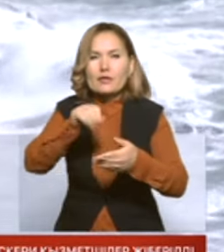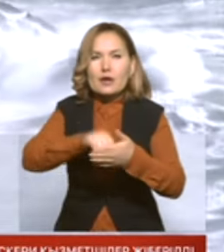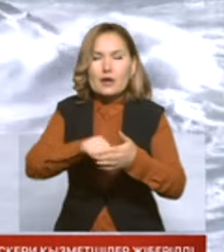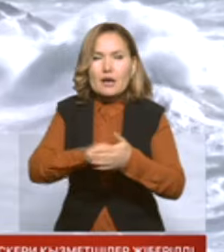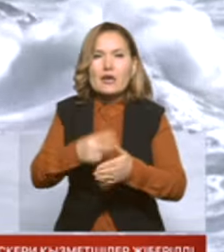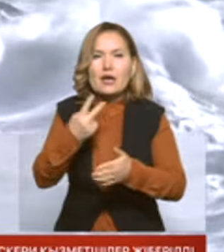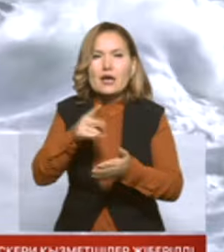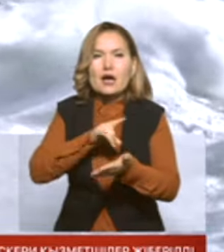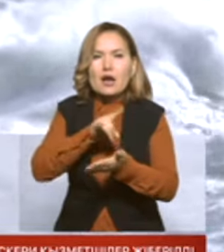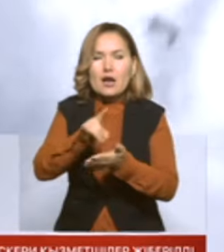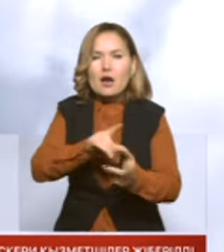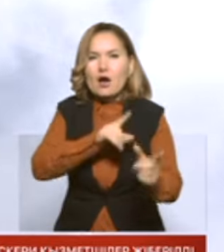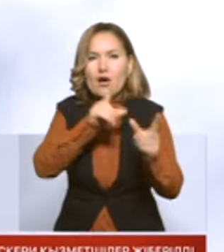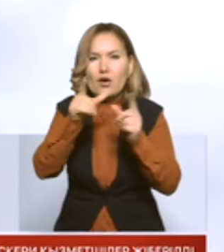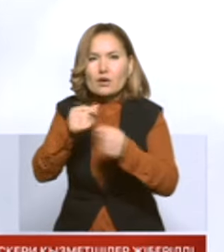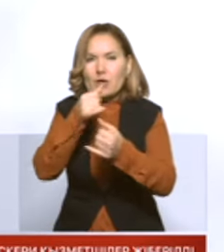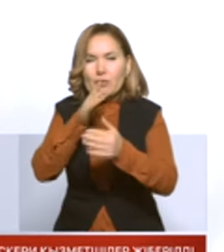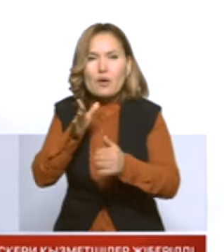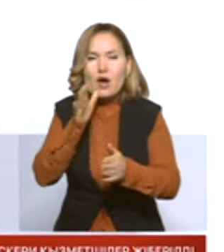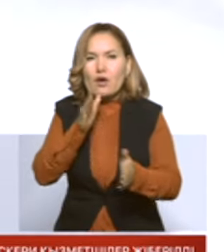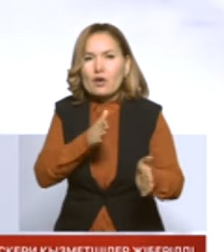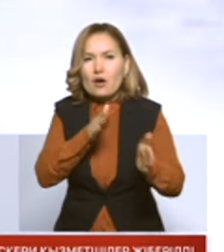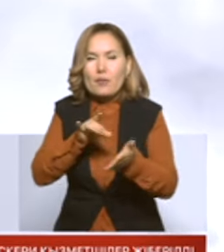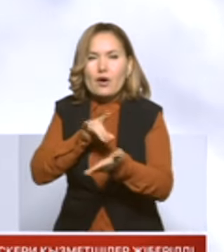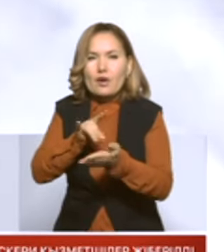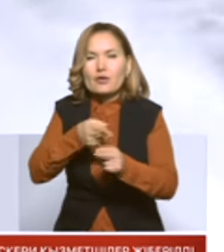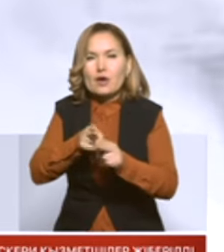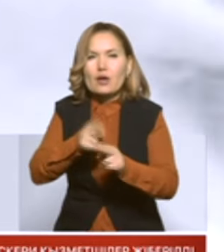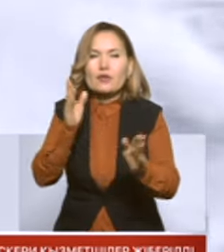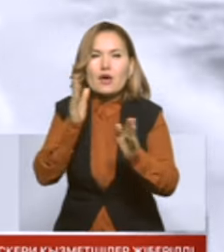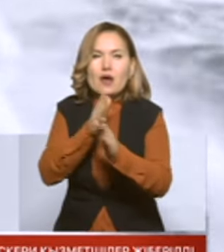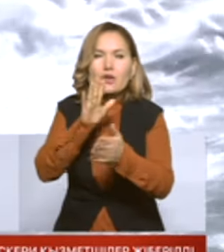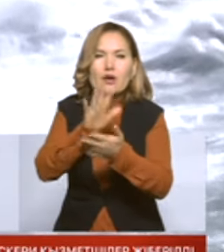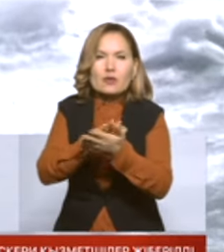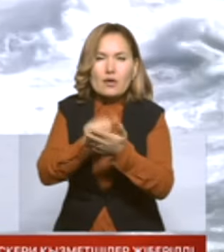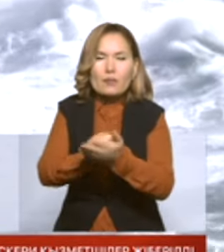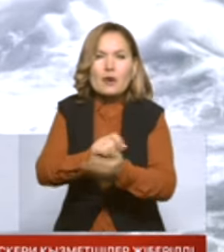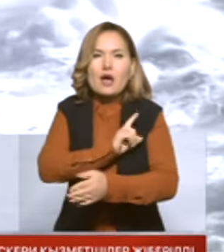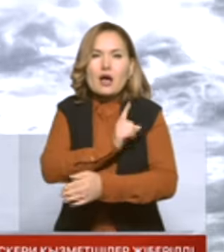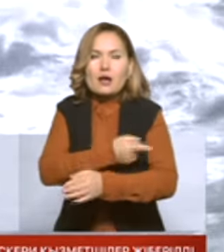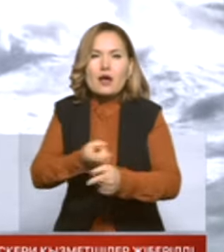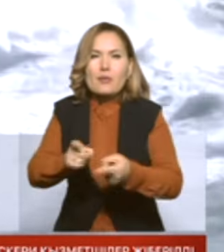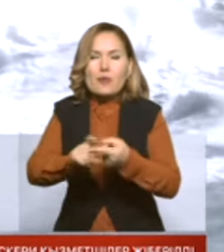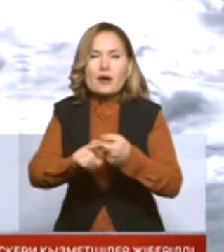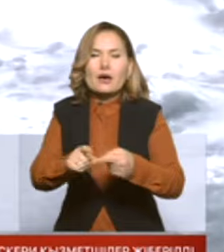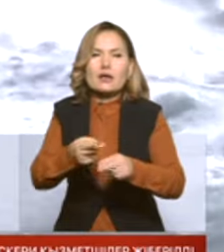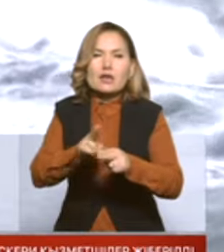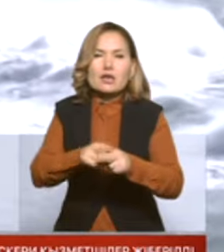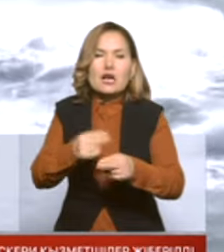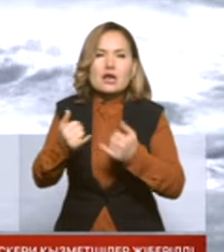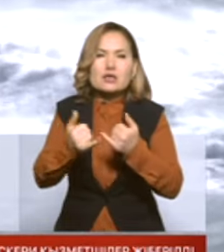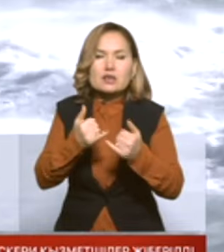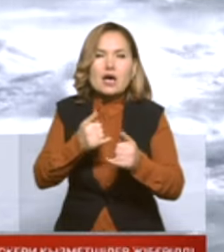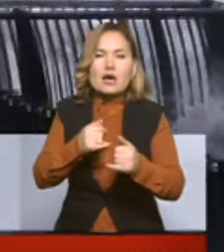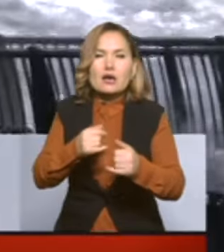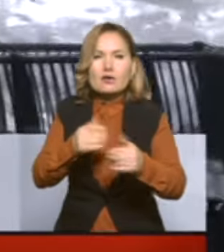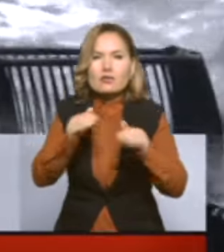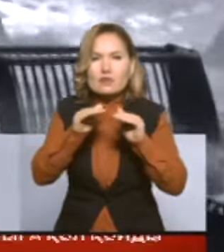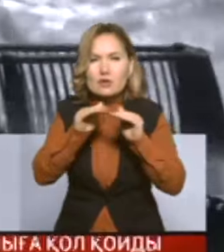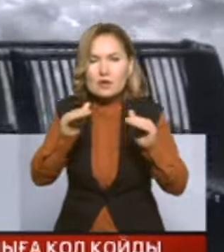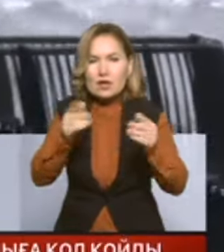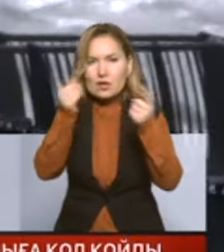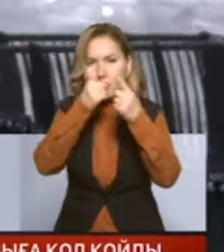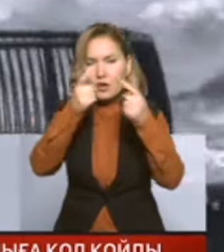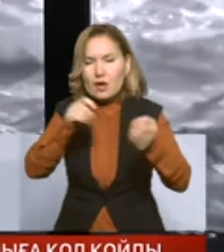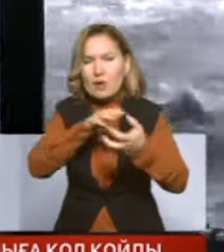елдің әуежайларында ұшақ рейстері доғарылды. Ал мен аралында ауа райының қолайсыздығына байланысты сары түсті ескерту жарияланған. Себебі мұнда бүгін